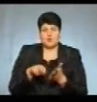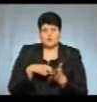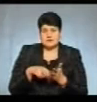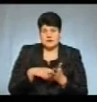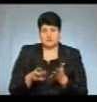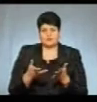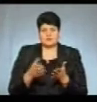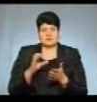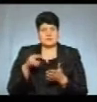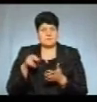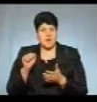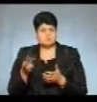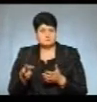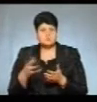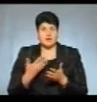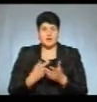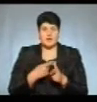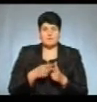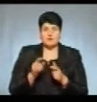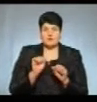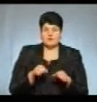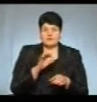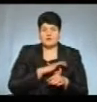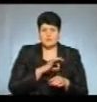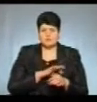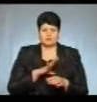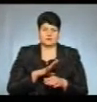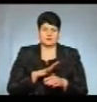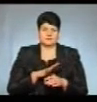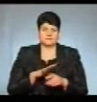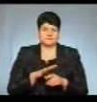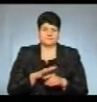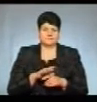попадають в спам, або також можуть бути використані зловмисниками там, з метою